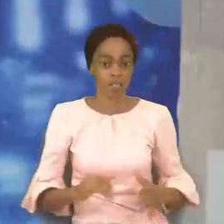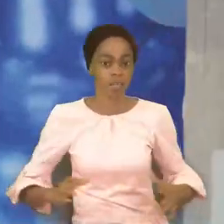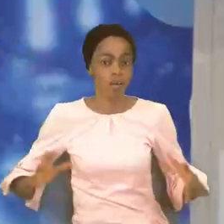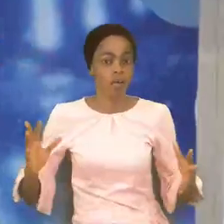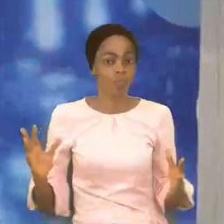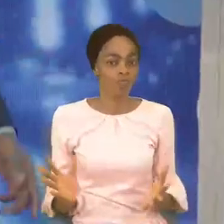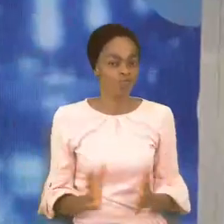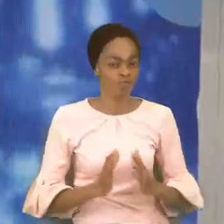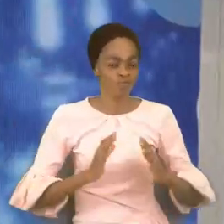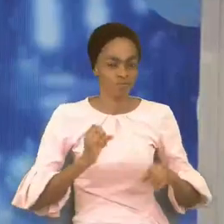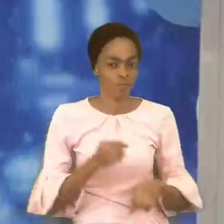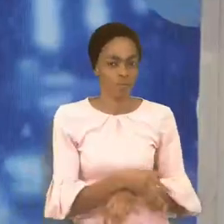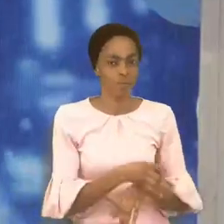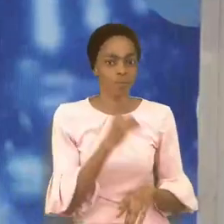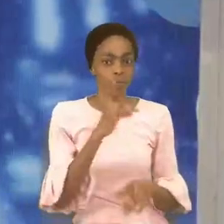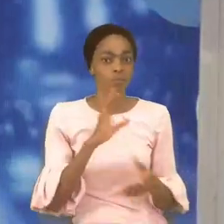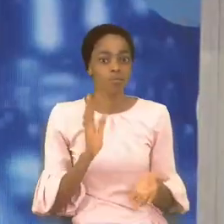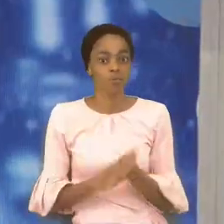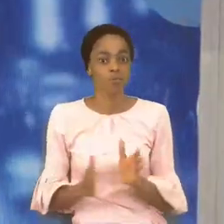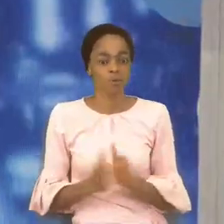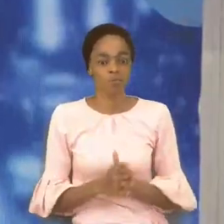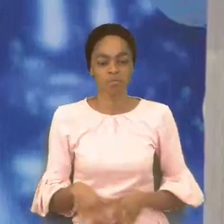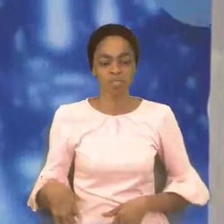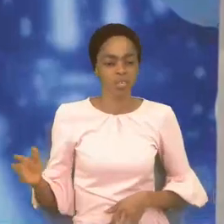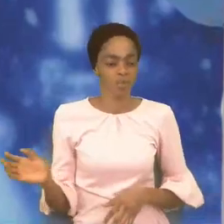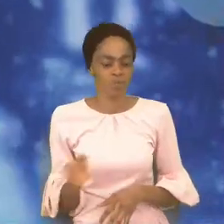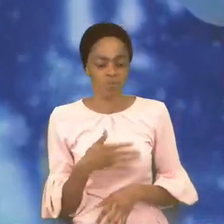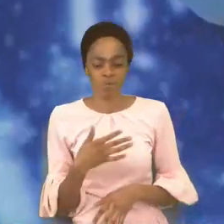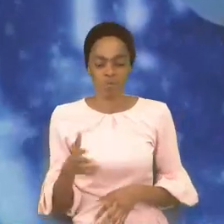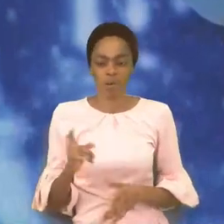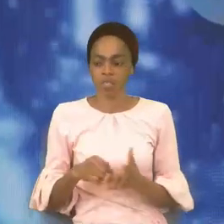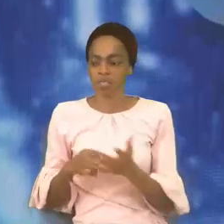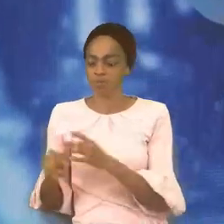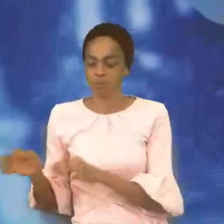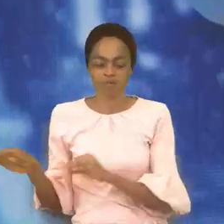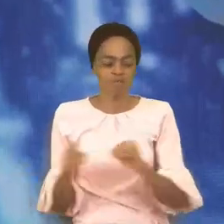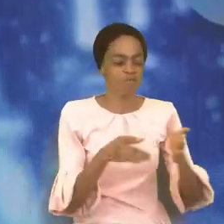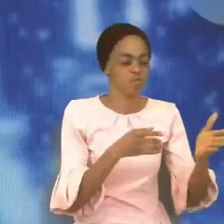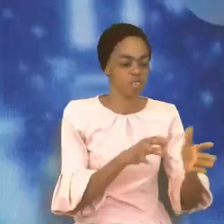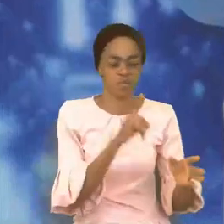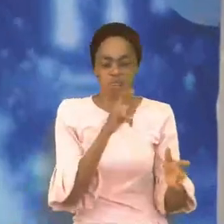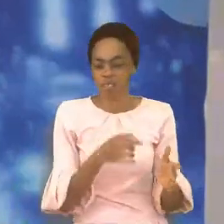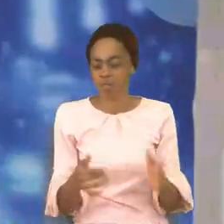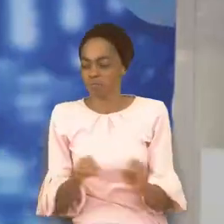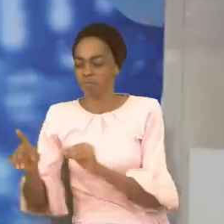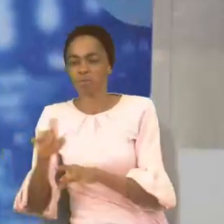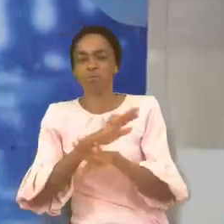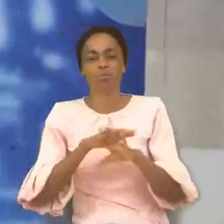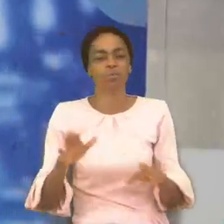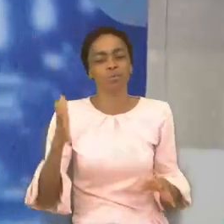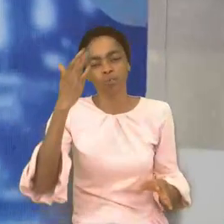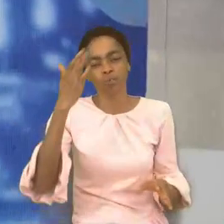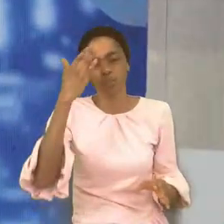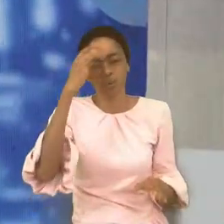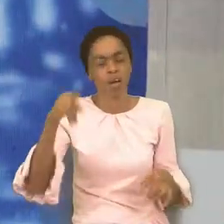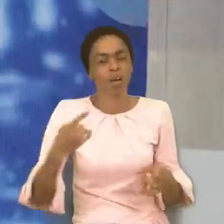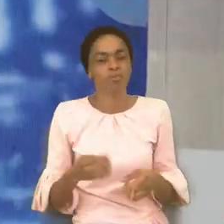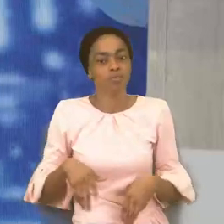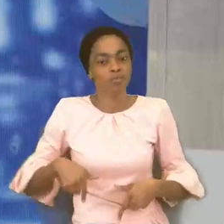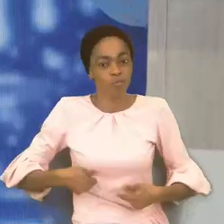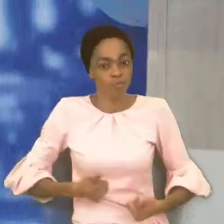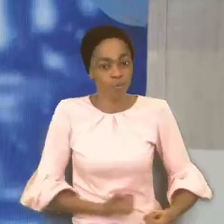irrésistible, tu seras le ballon de tous les joueurs. On va te jouer par-ci, par-là. Tu ne sauras même pas comment